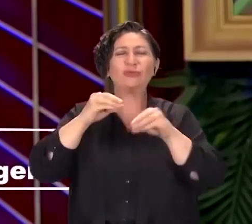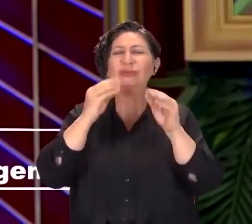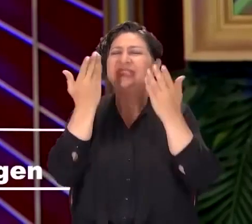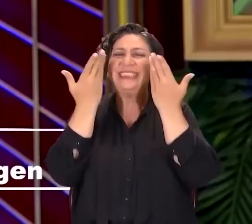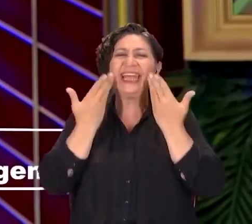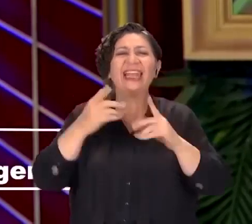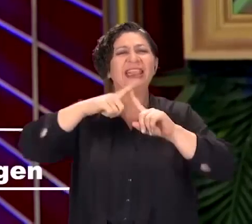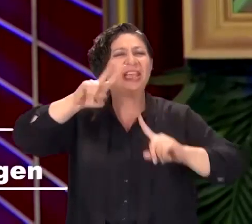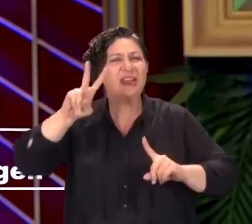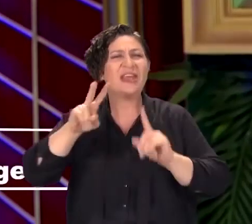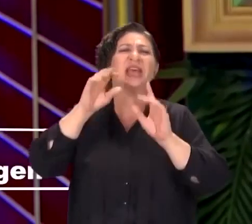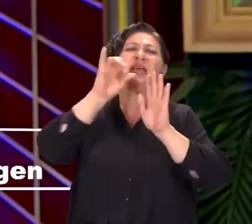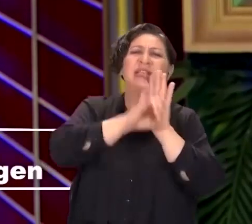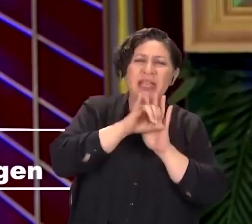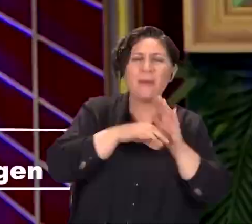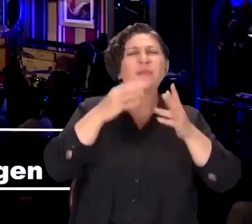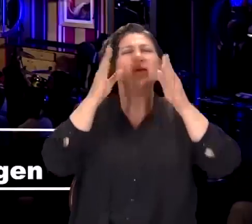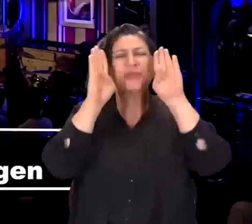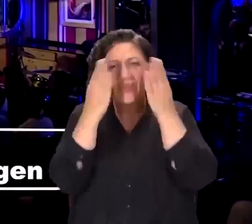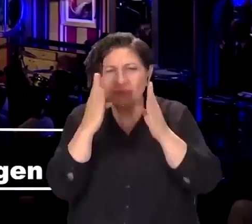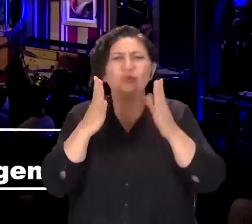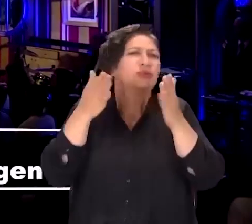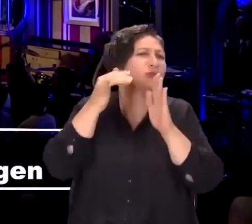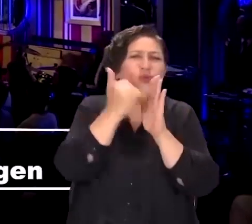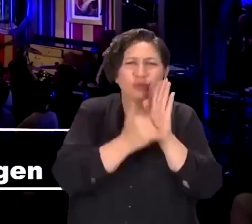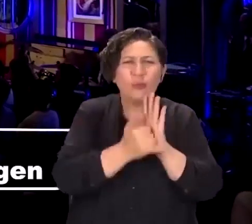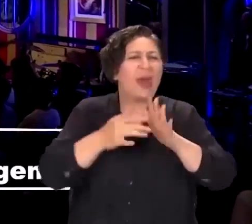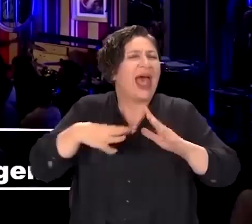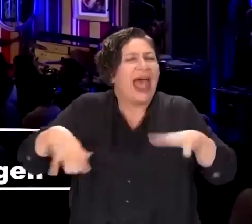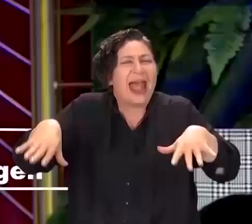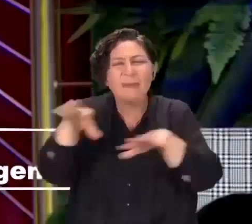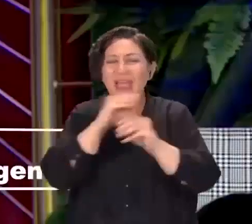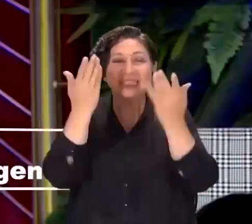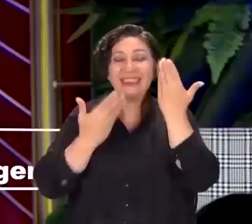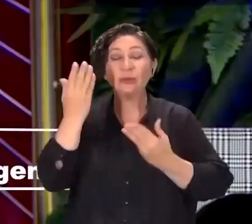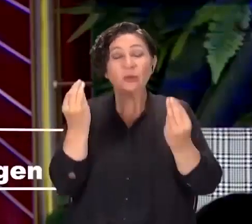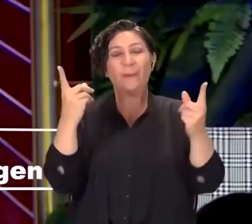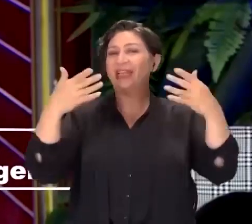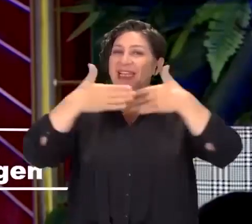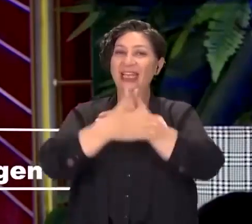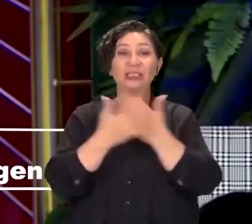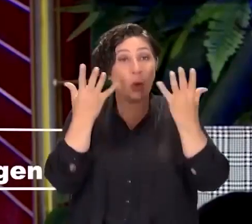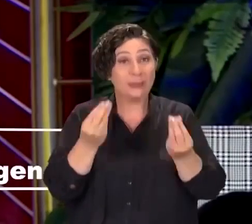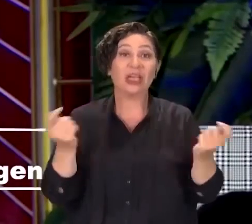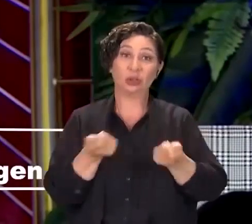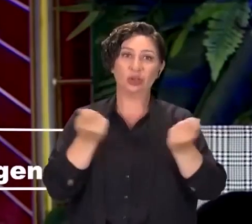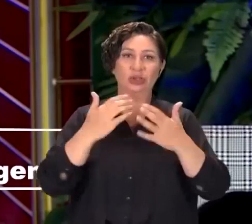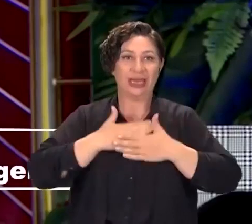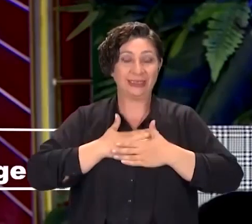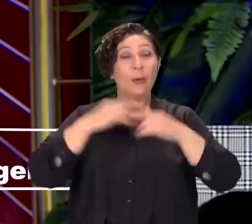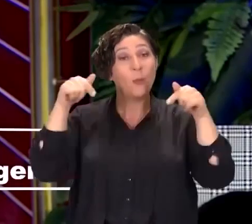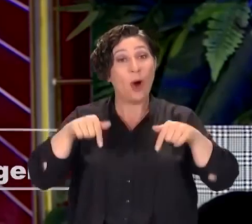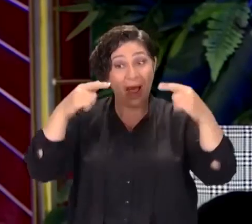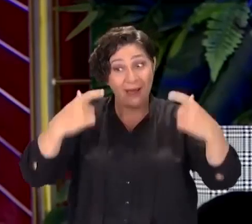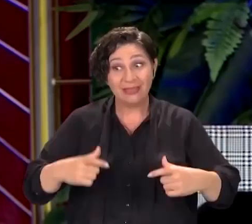platformlardan ve televizyondan izleyenlerimiz için güzel bir gece olmasını sağlayacağız. Bu